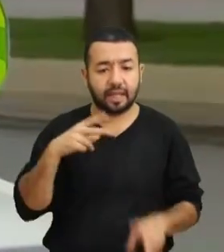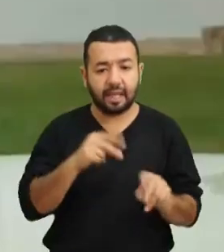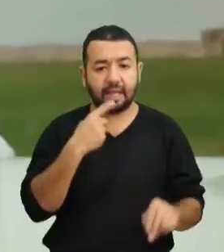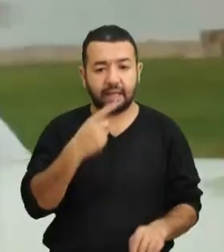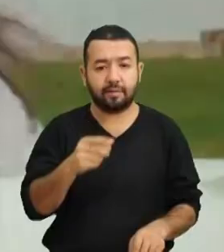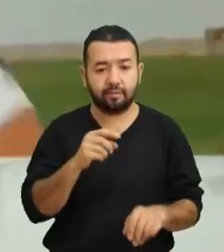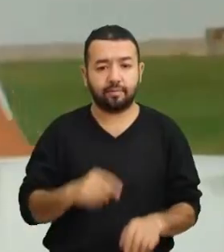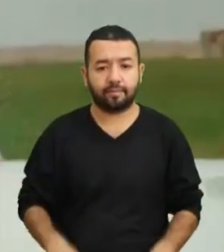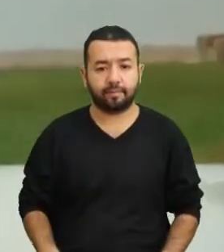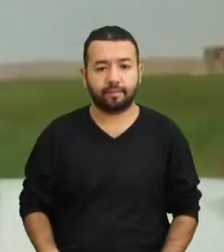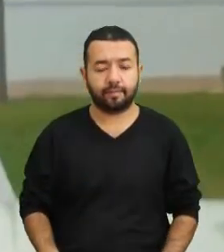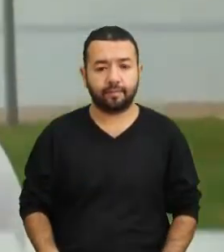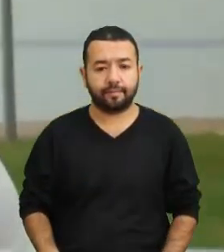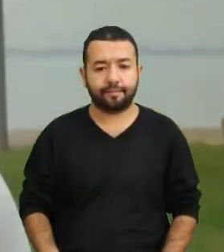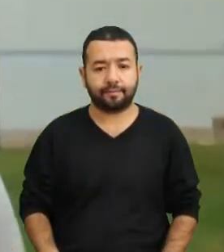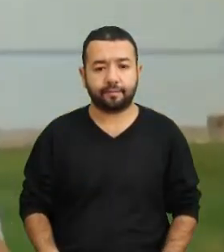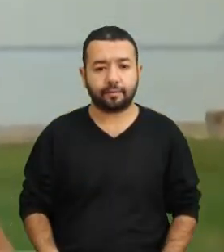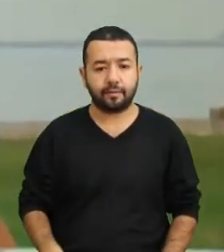sana.